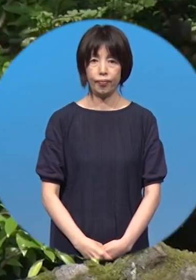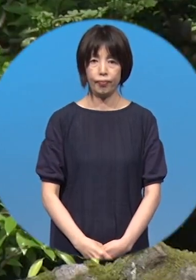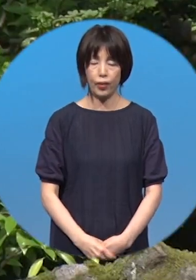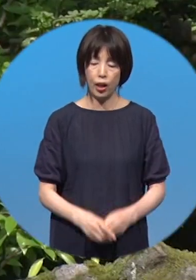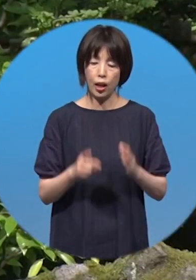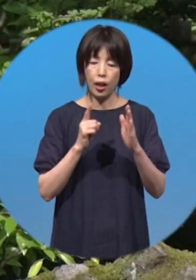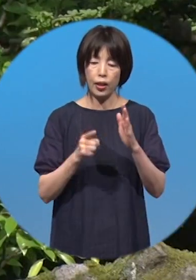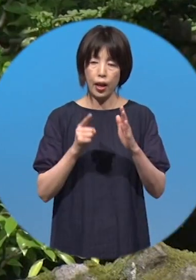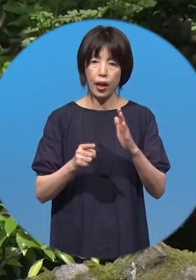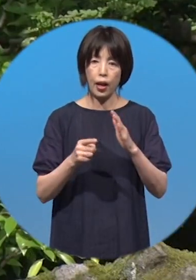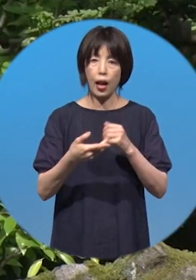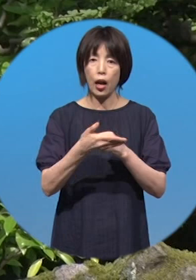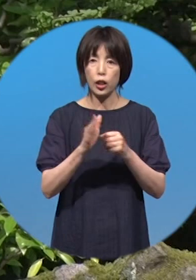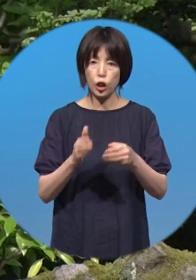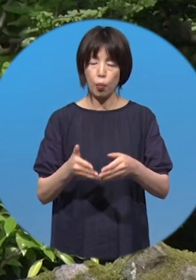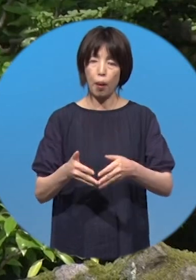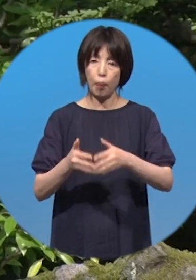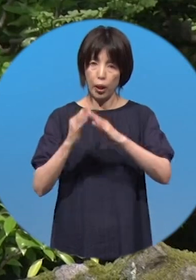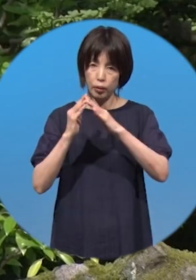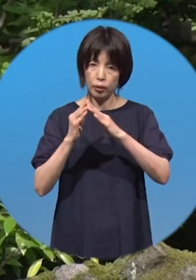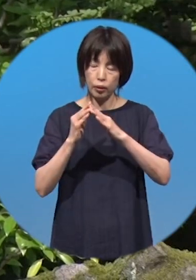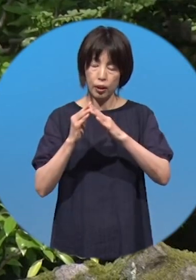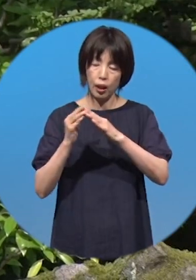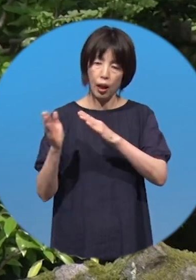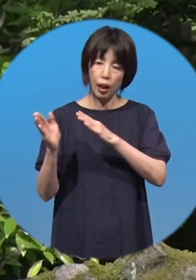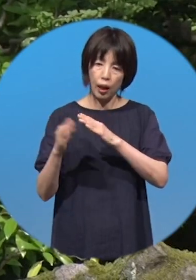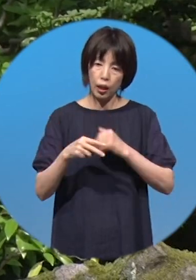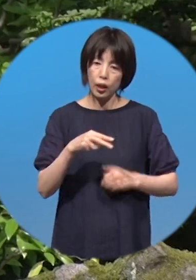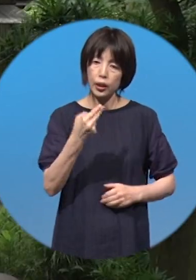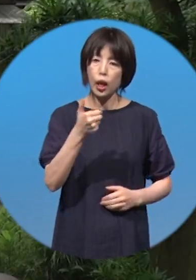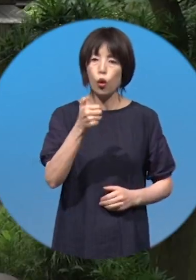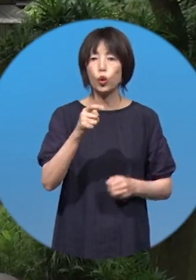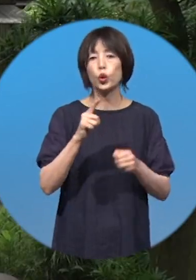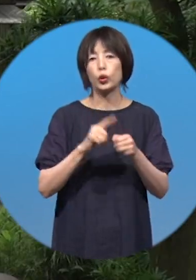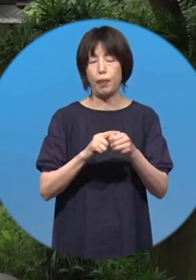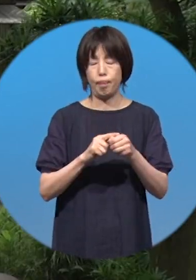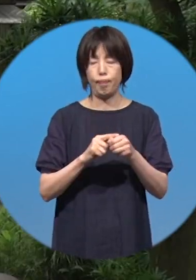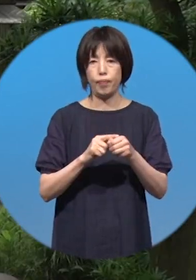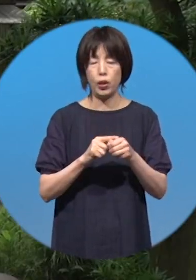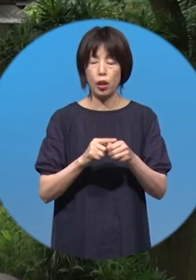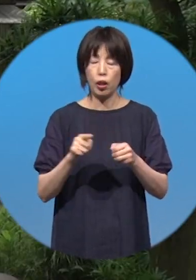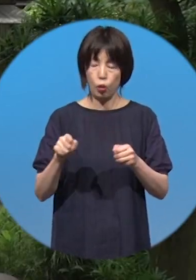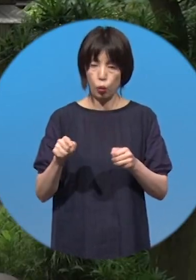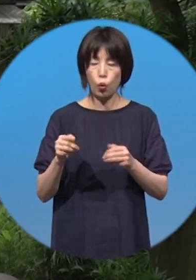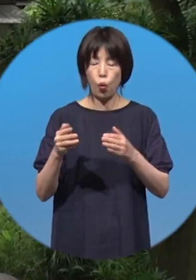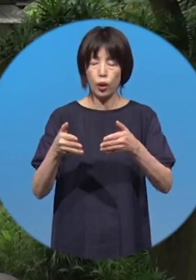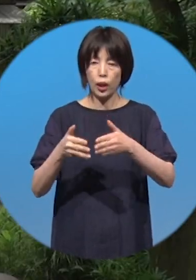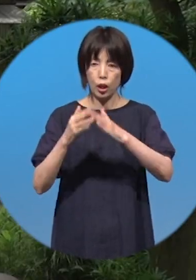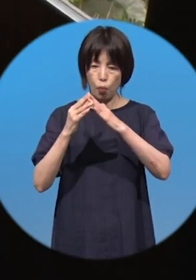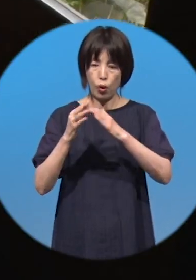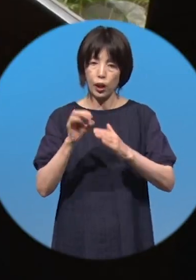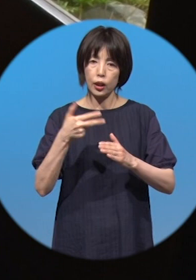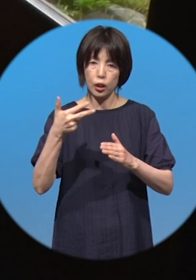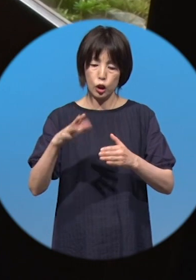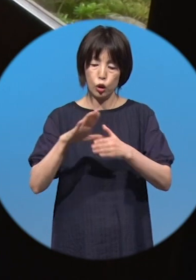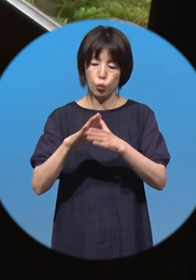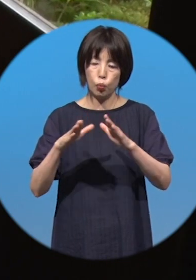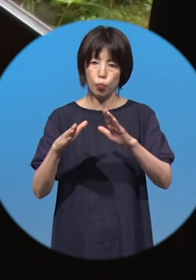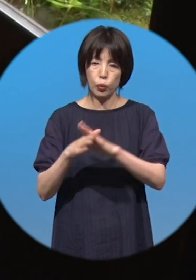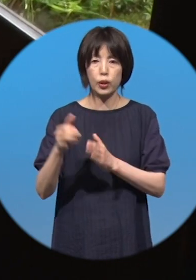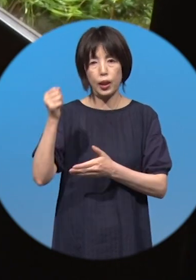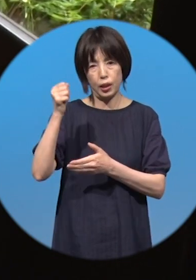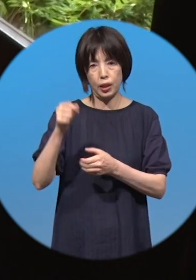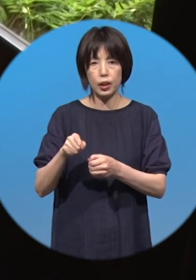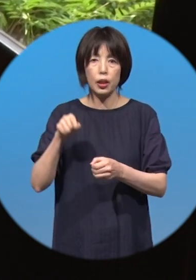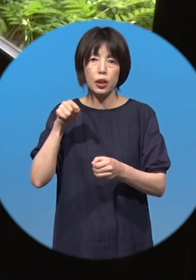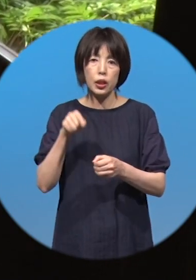寺島クランド邸は築250年の建物になります。この建物、金沢市の文化財の方に指定